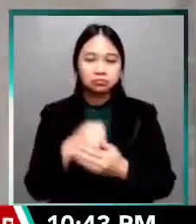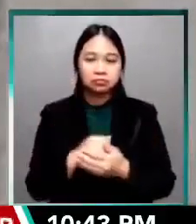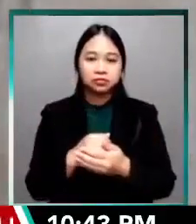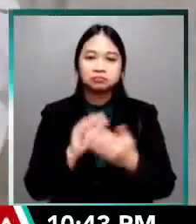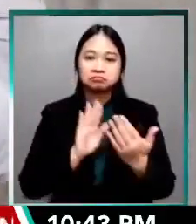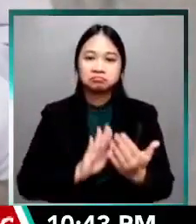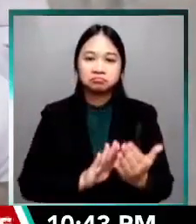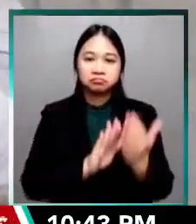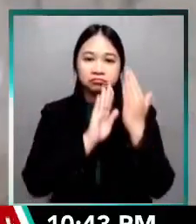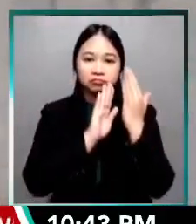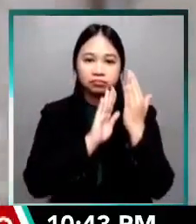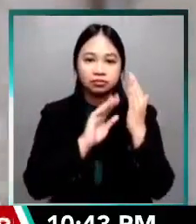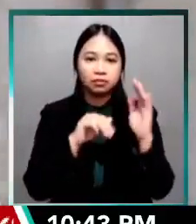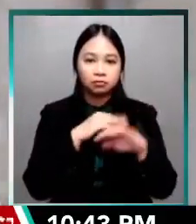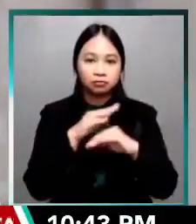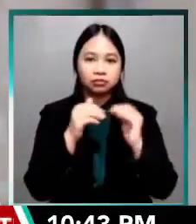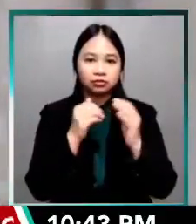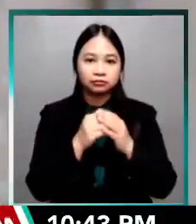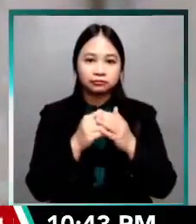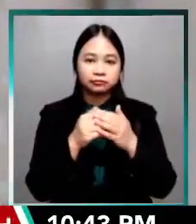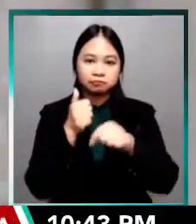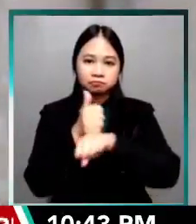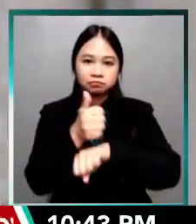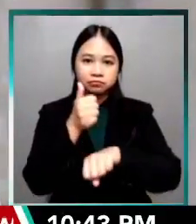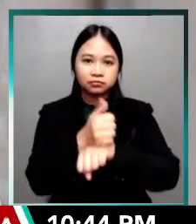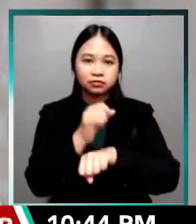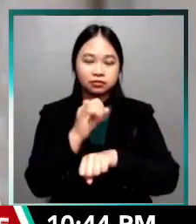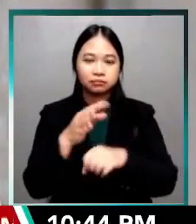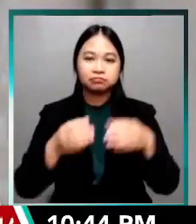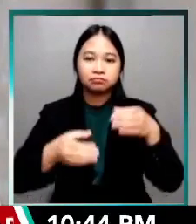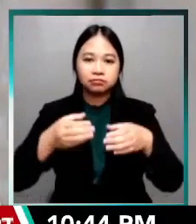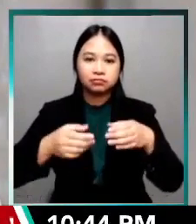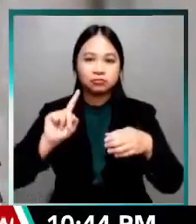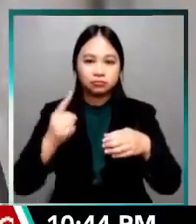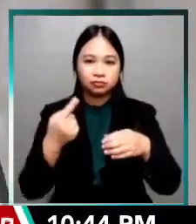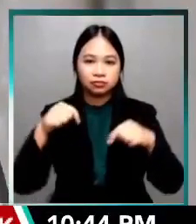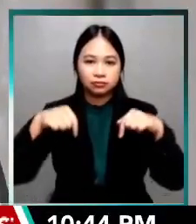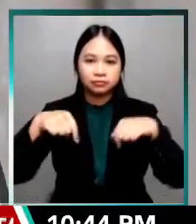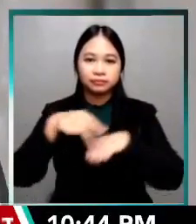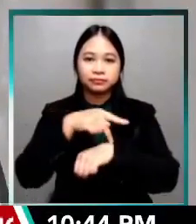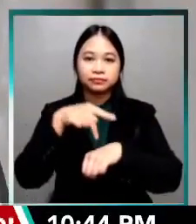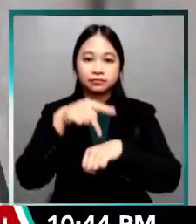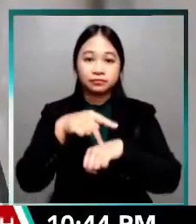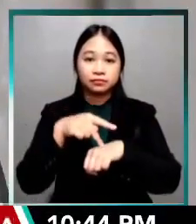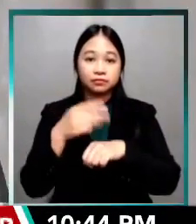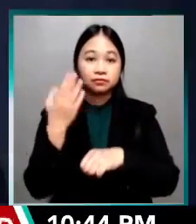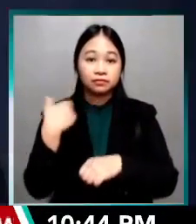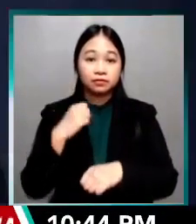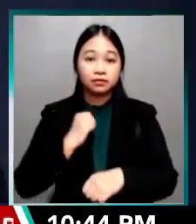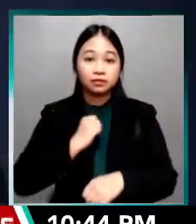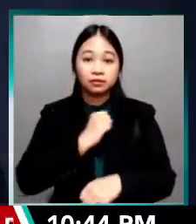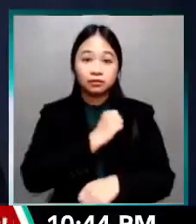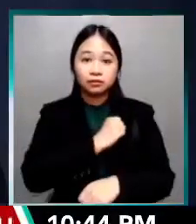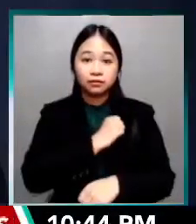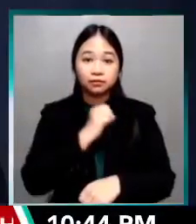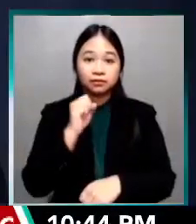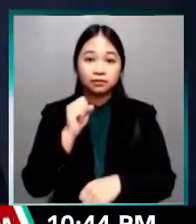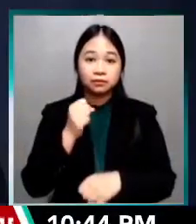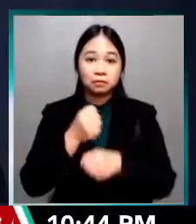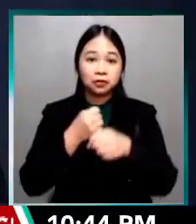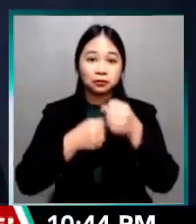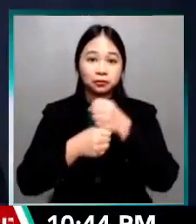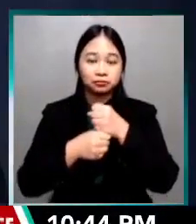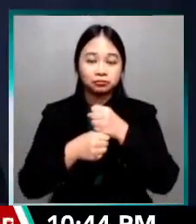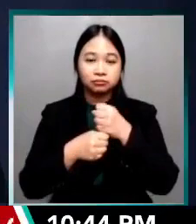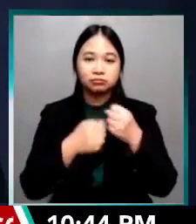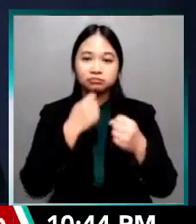mga nag-aakusa sa isang korte sa Pilipinas. Si Senator Bato de la Rosa naman na PNP chief noong drug war, hindi